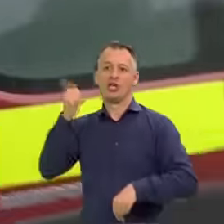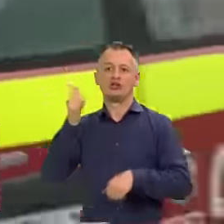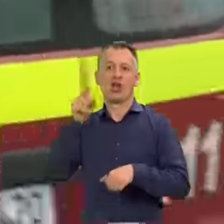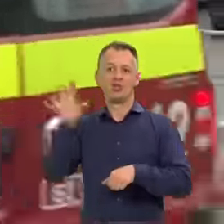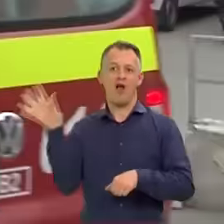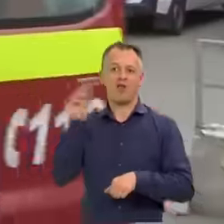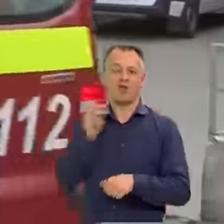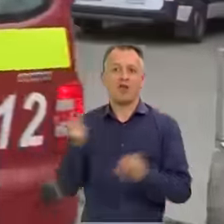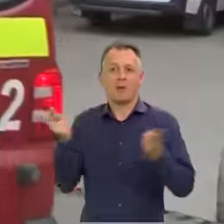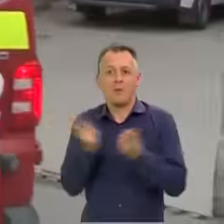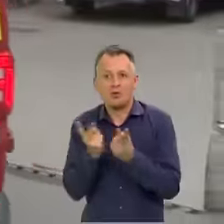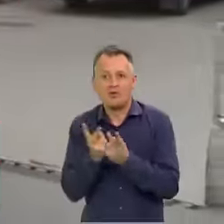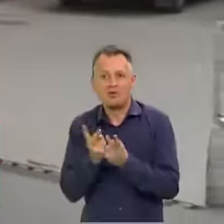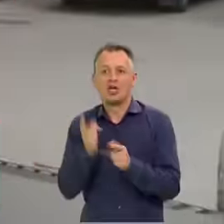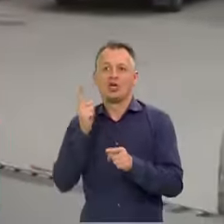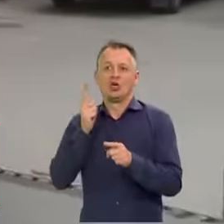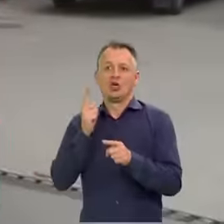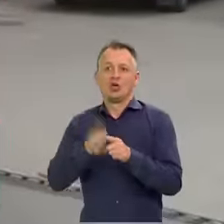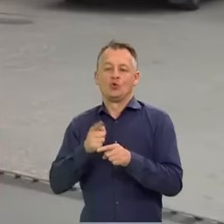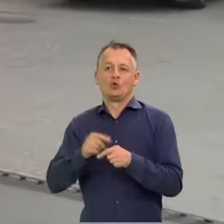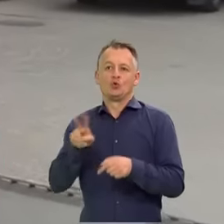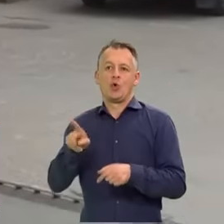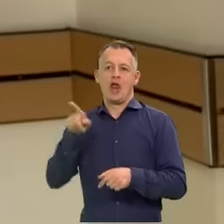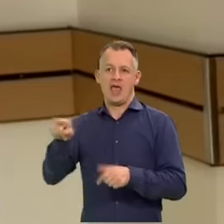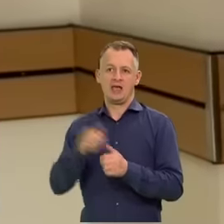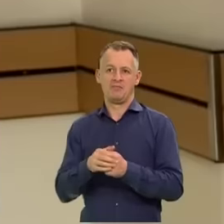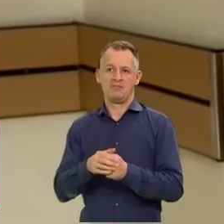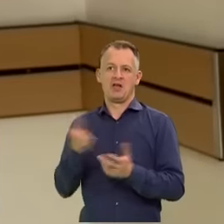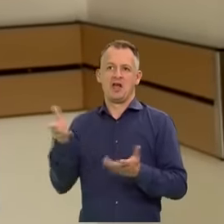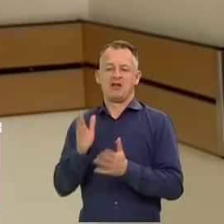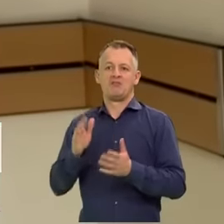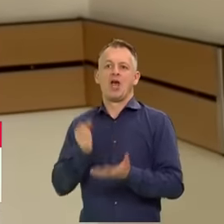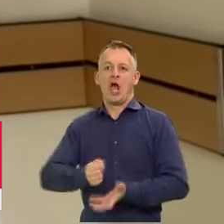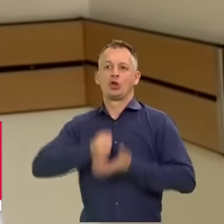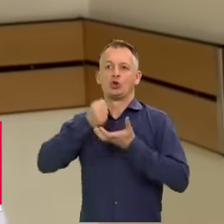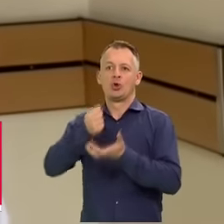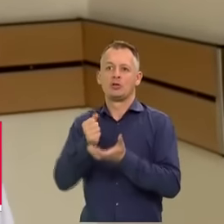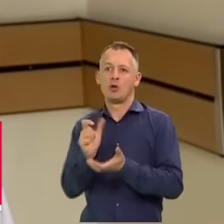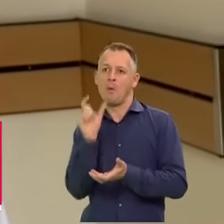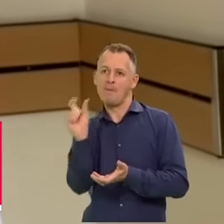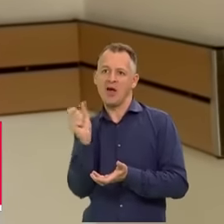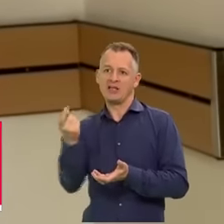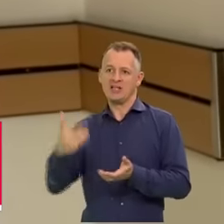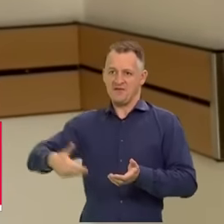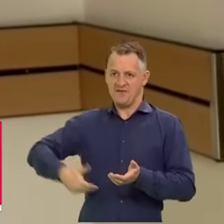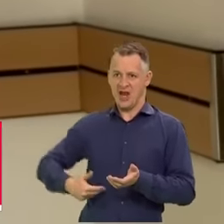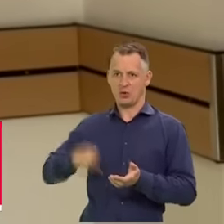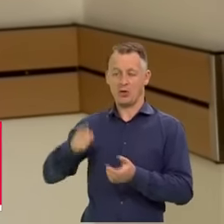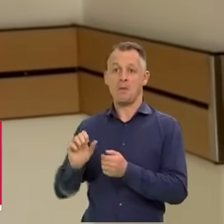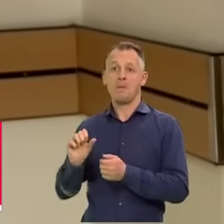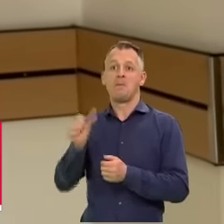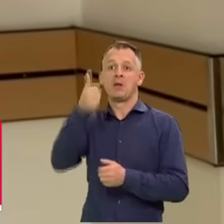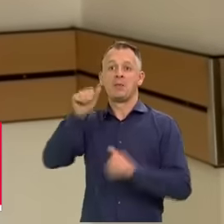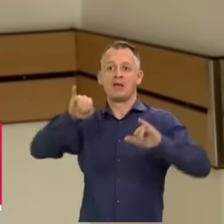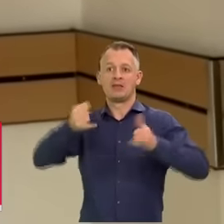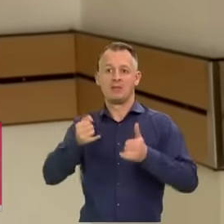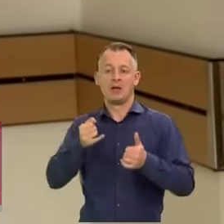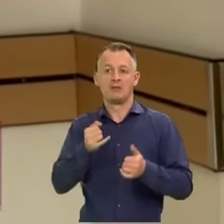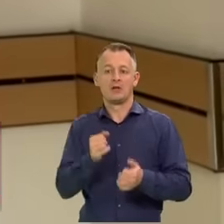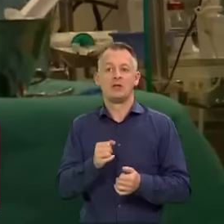nu a mai stat pe gânduri și a donat o parte din ficatul ei. Este primul caz de transplant de la donator